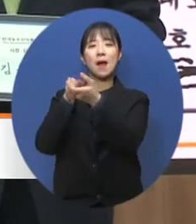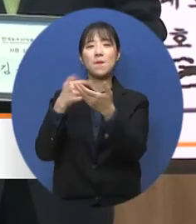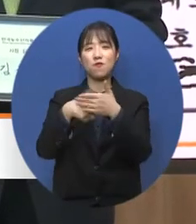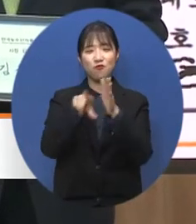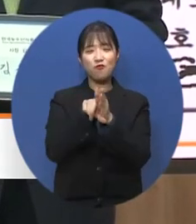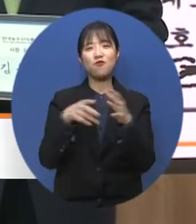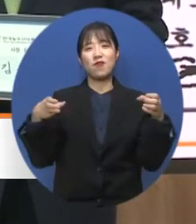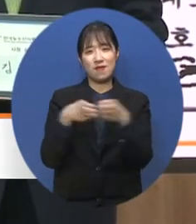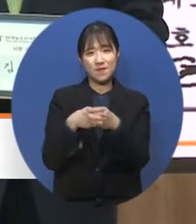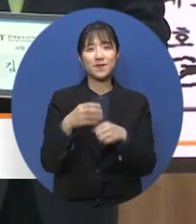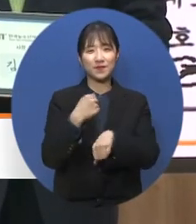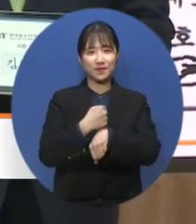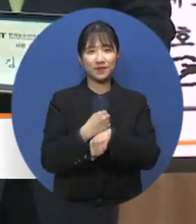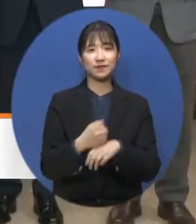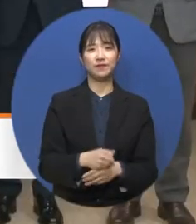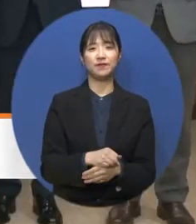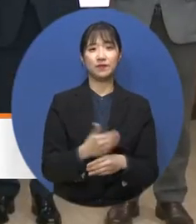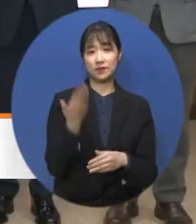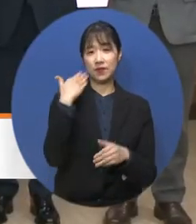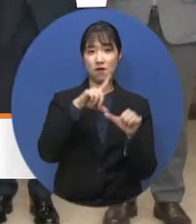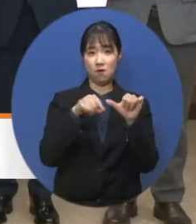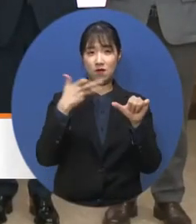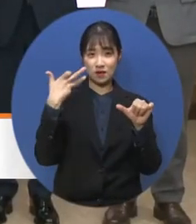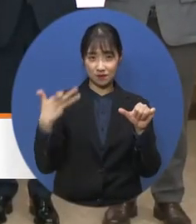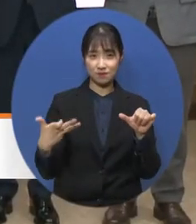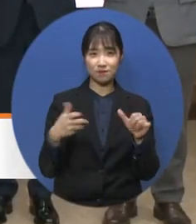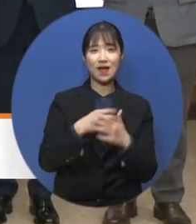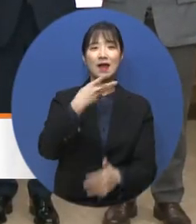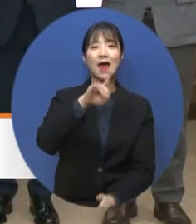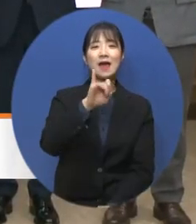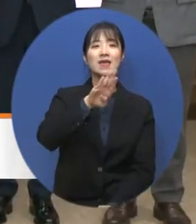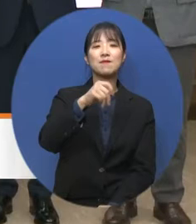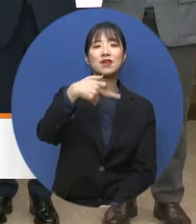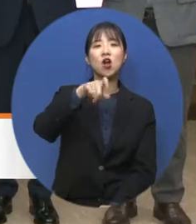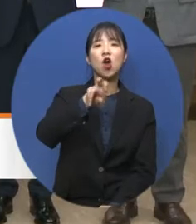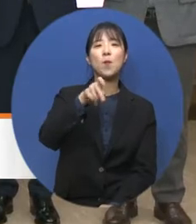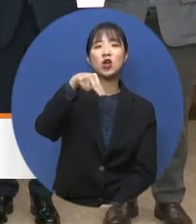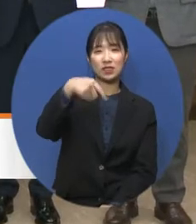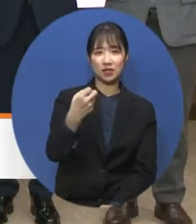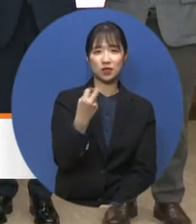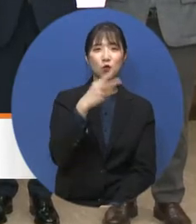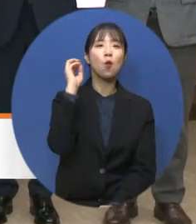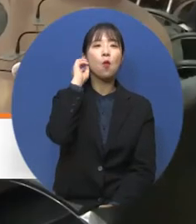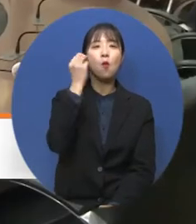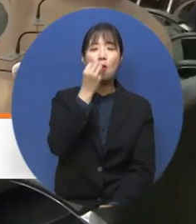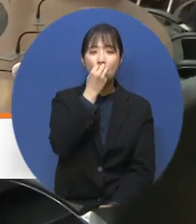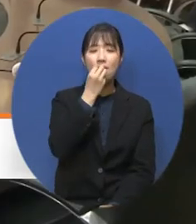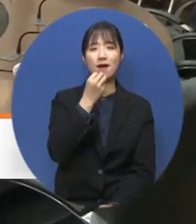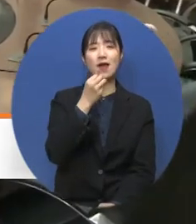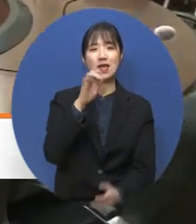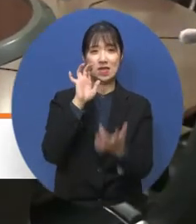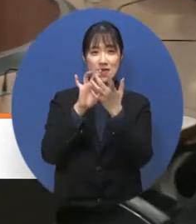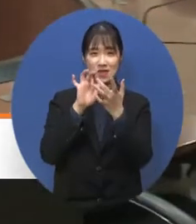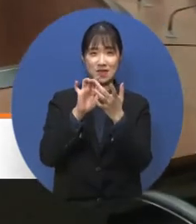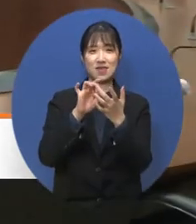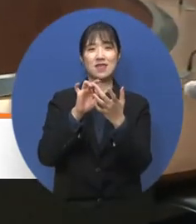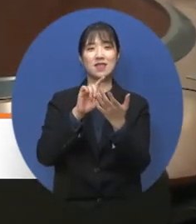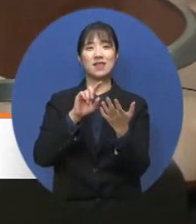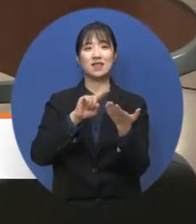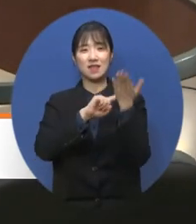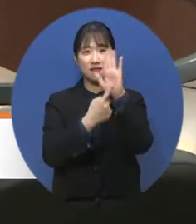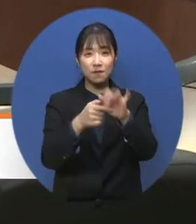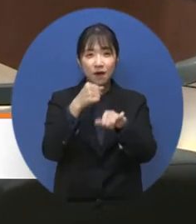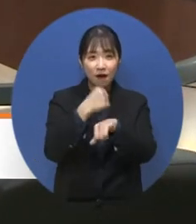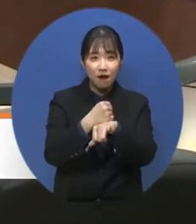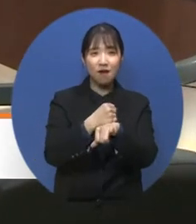전라남도는 지난 18일 전남 도청에서 라이브 커머스 와 온라인 경매 사업을 활성화해 전남 우수 농특산물